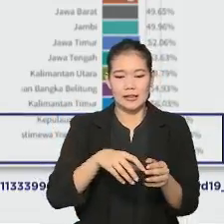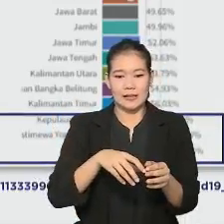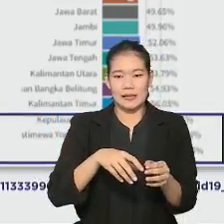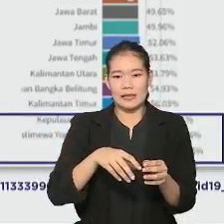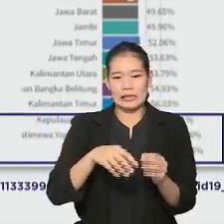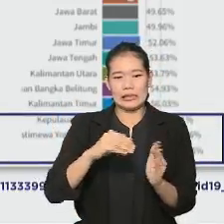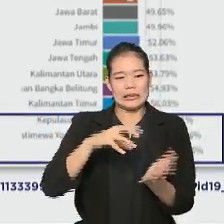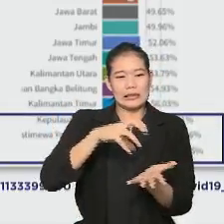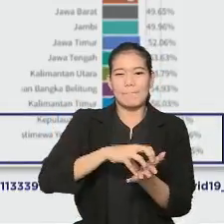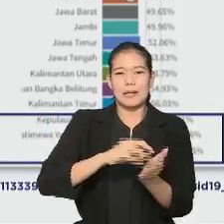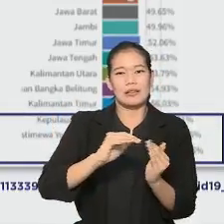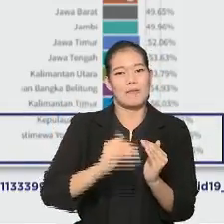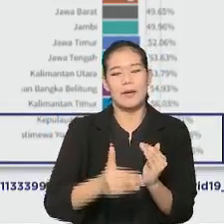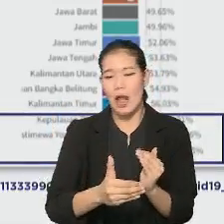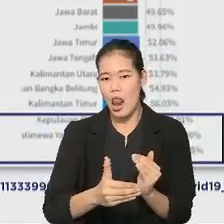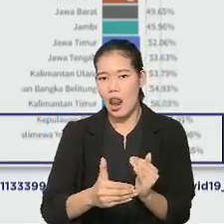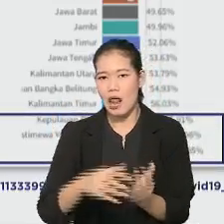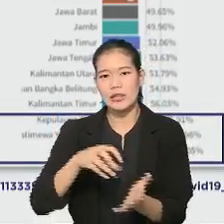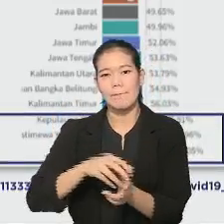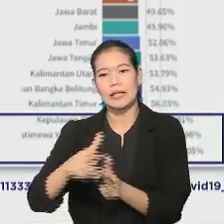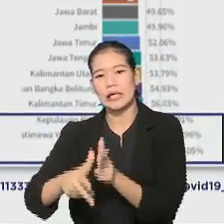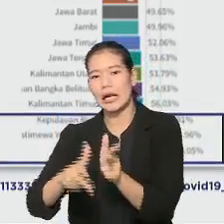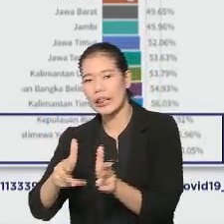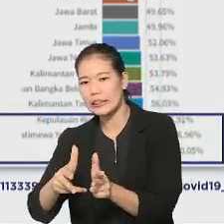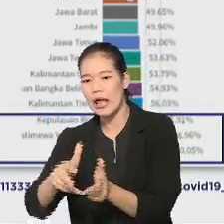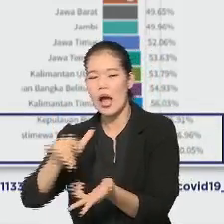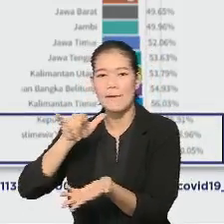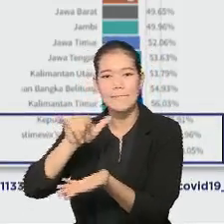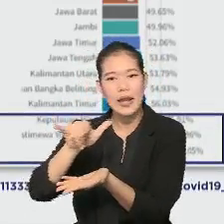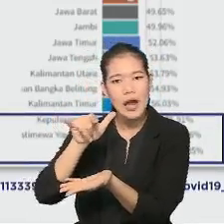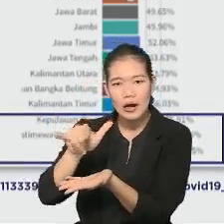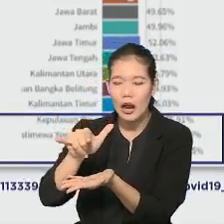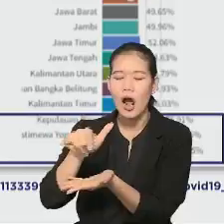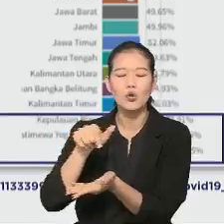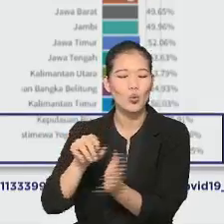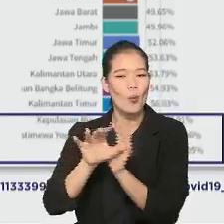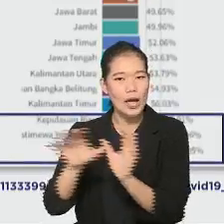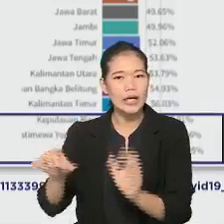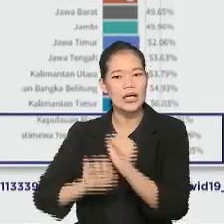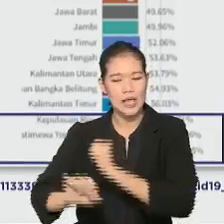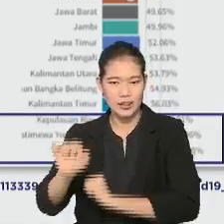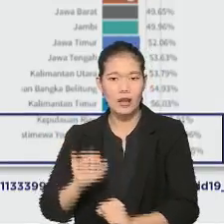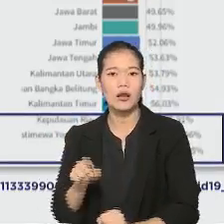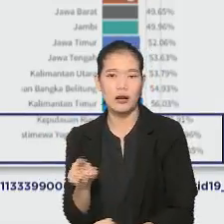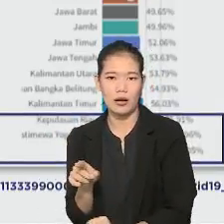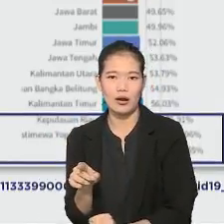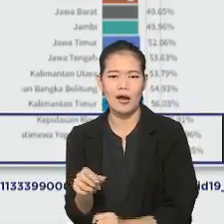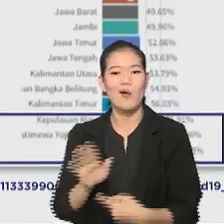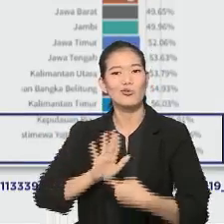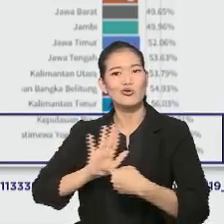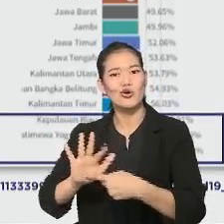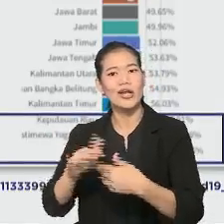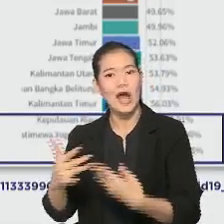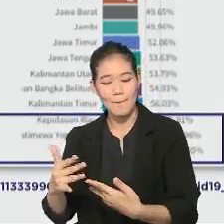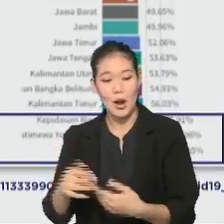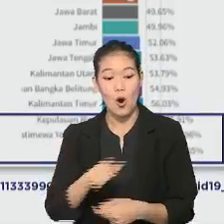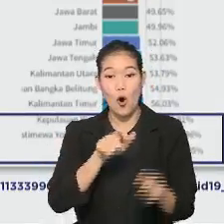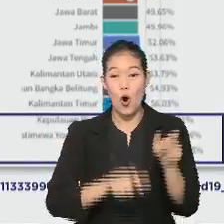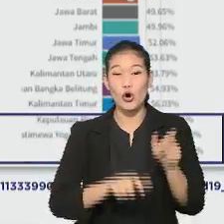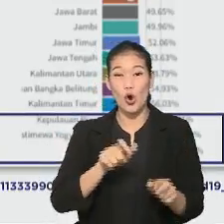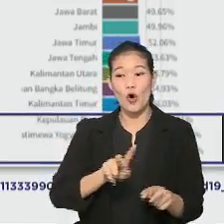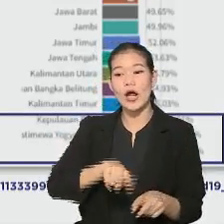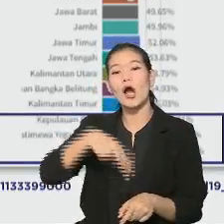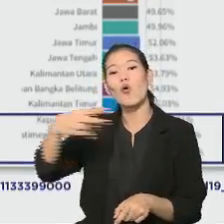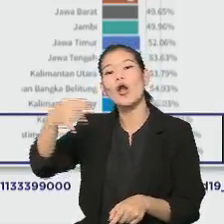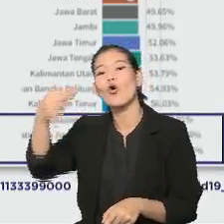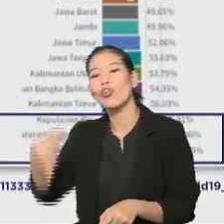seperti terminal, stasiun, bandara, dan pelabuhan. Ini menunjukkan bahwa perjalanan menuju luar kota atau